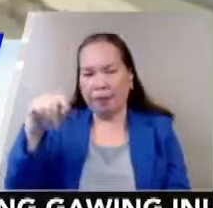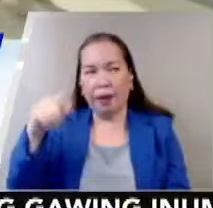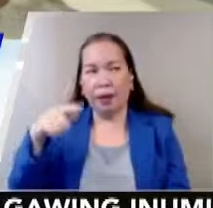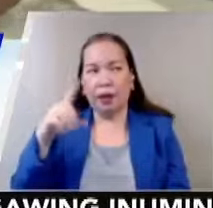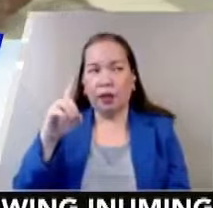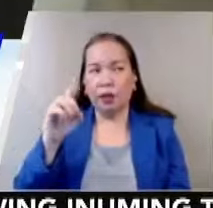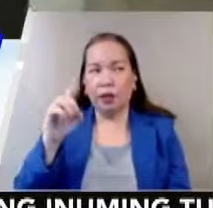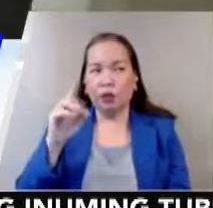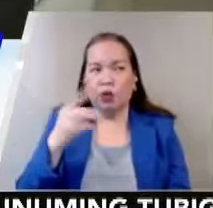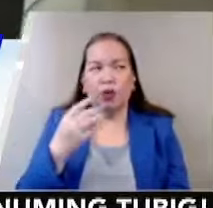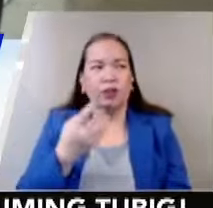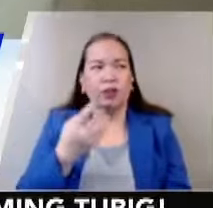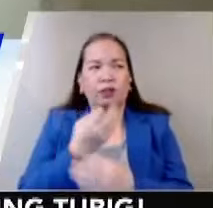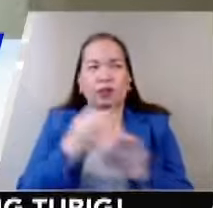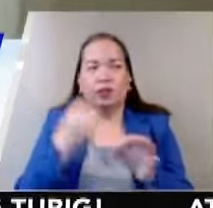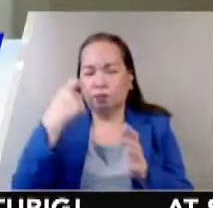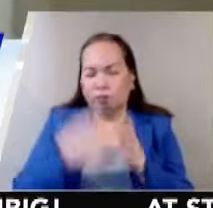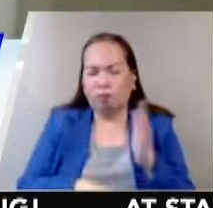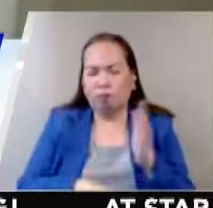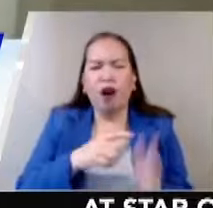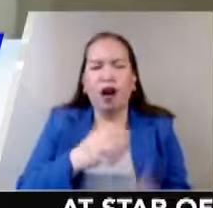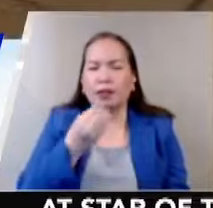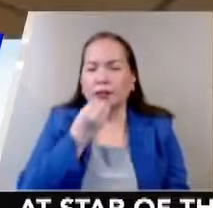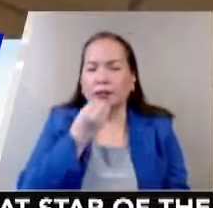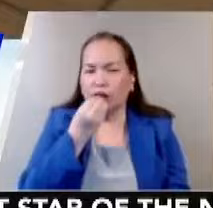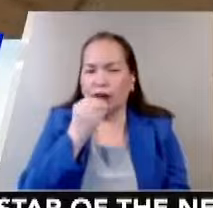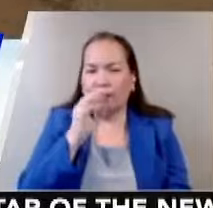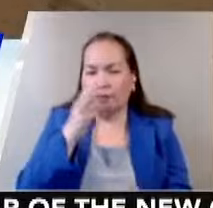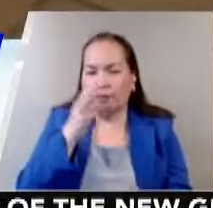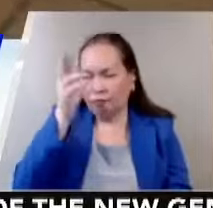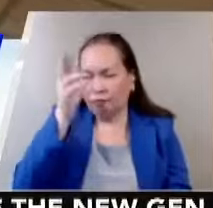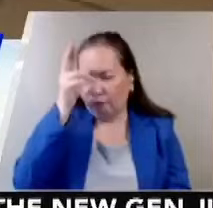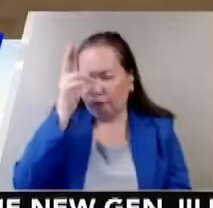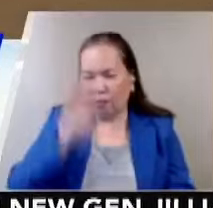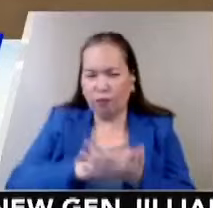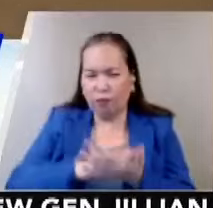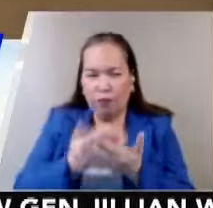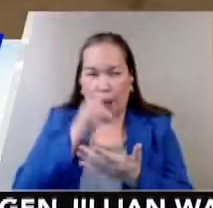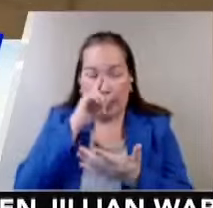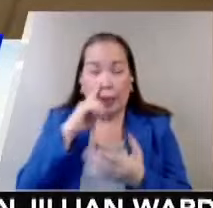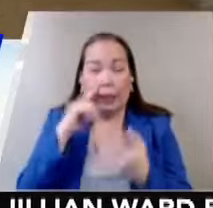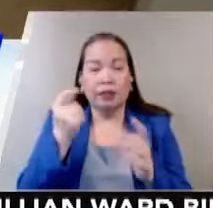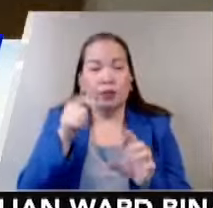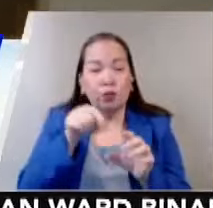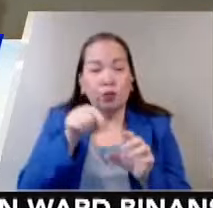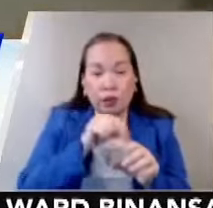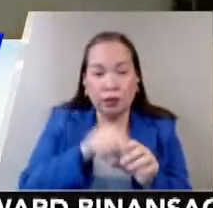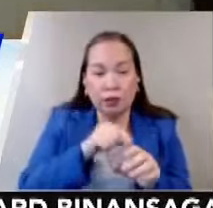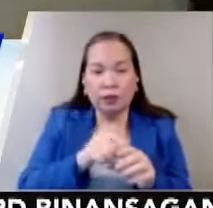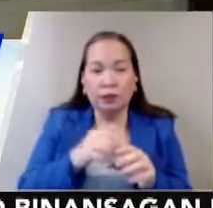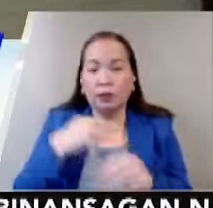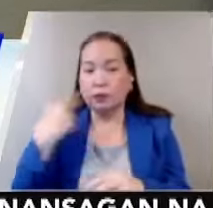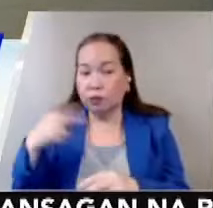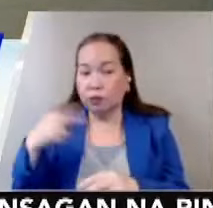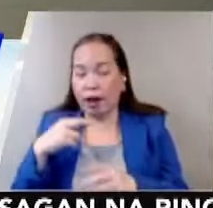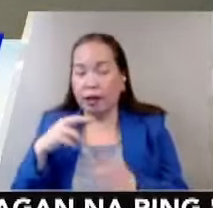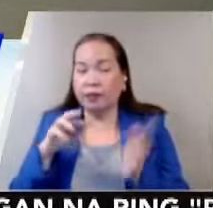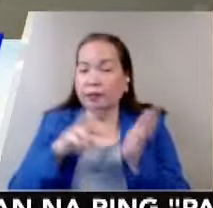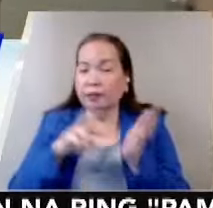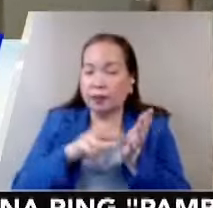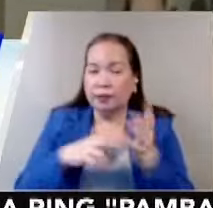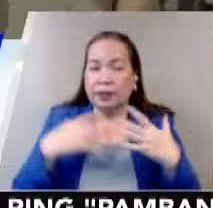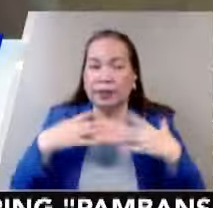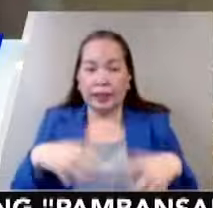ng mag-ama. Nagandog din tayo ng groceries, bigas, vitamins, hygiene kits, damit at school